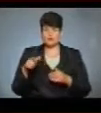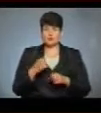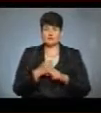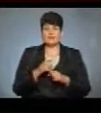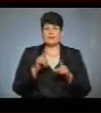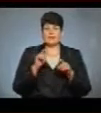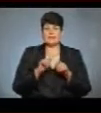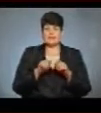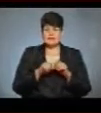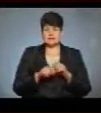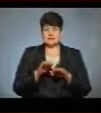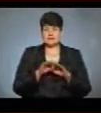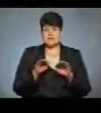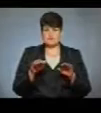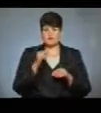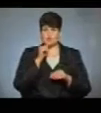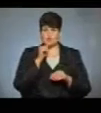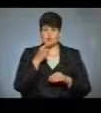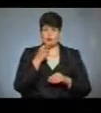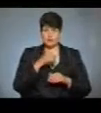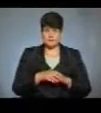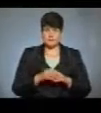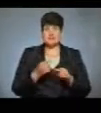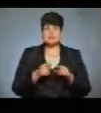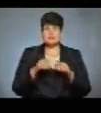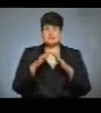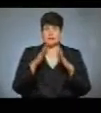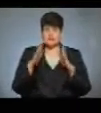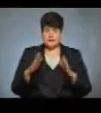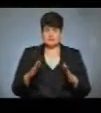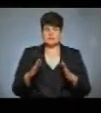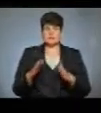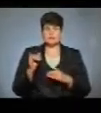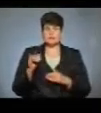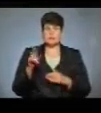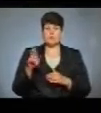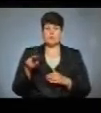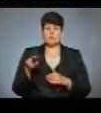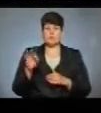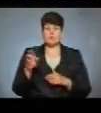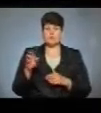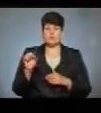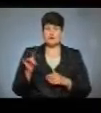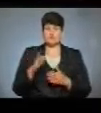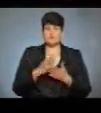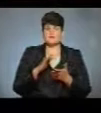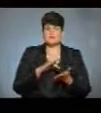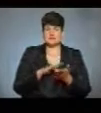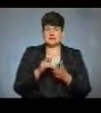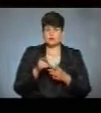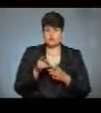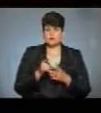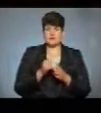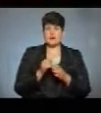крові. Подробиці у сюжеті. Ця палатка кандидата в народні депутати Ігоря Побера стоїть в центрі Тернополя, неподалік